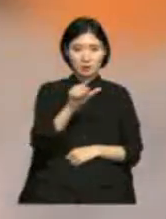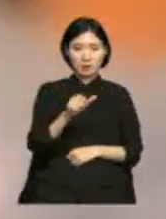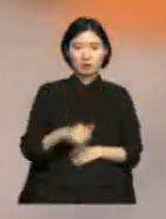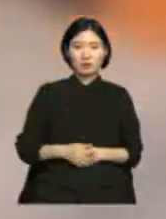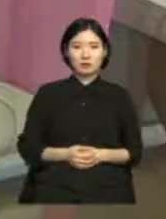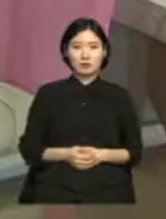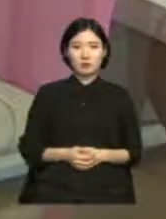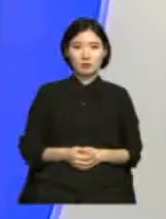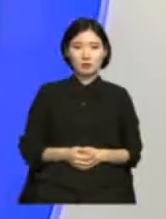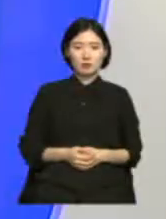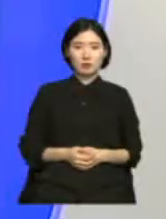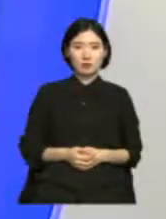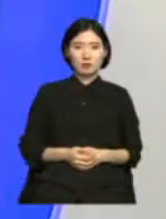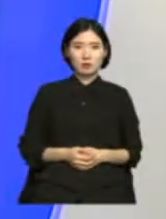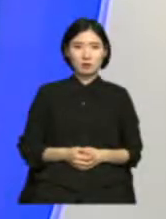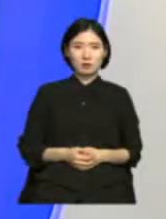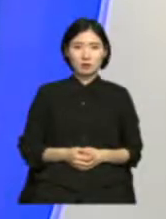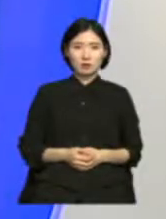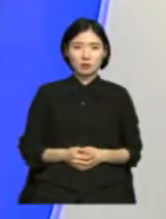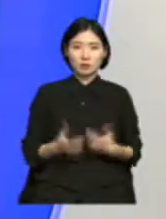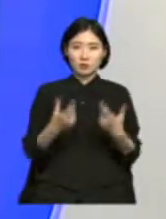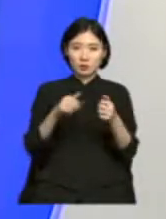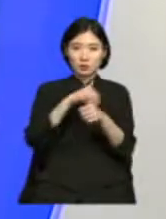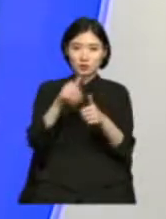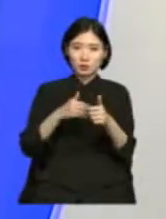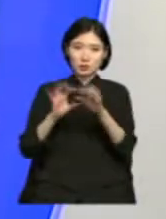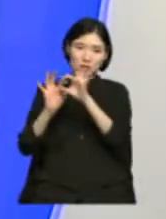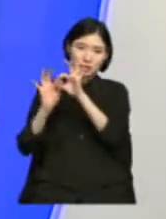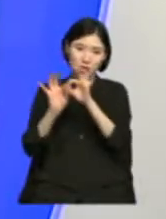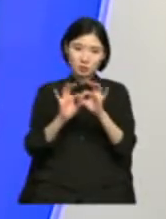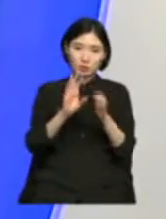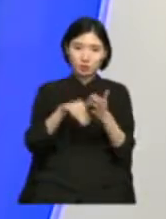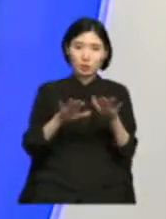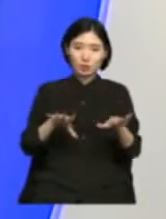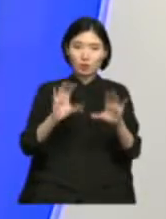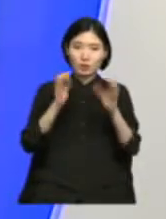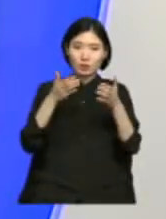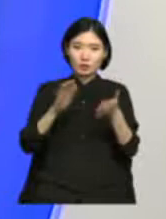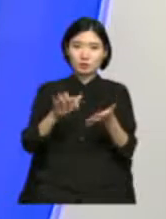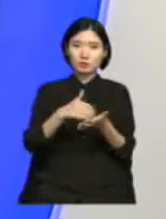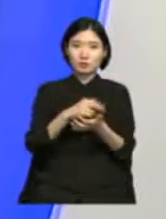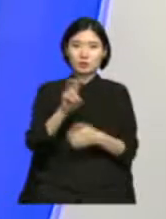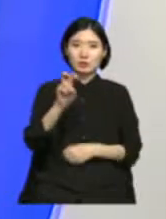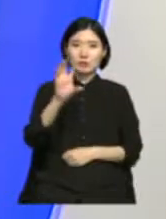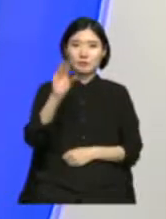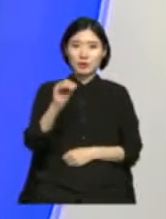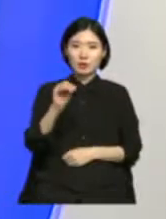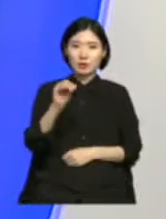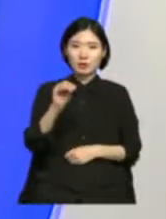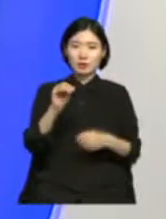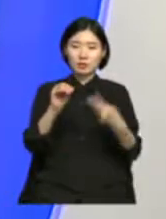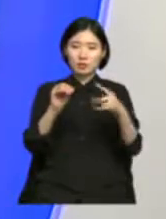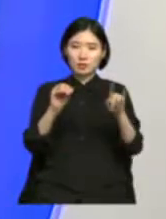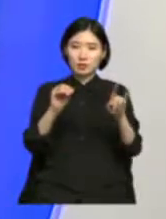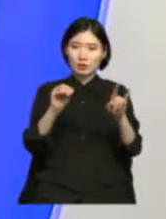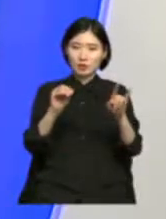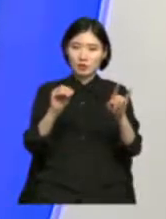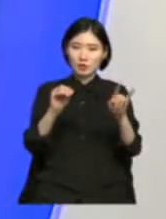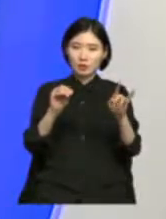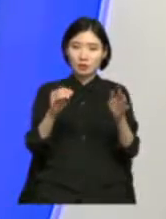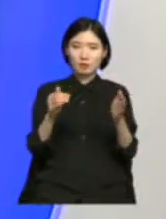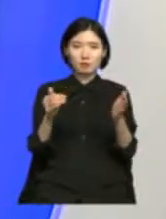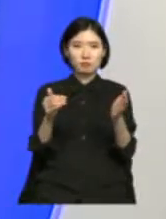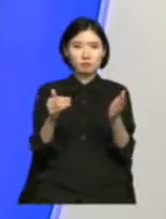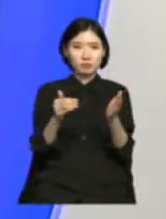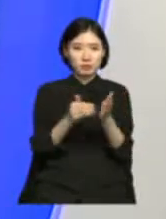전망입니다. 통계청은 이 같은 추세가 계속될 경우 올해 출생아 수는 20만 명대에 머물 것이란 분석을